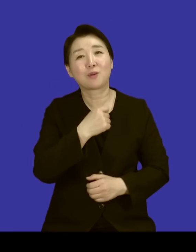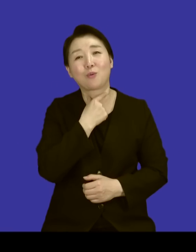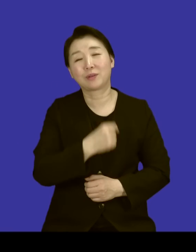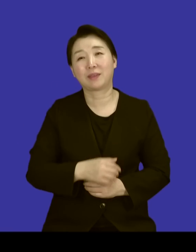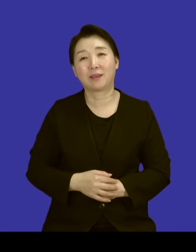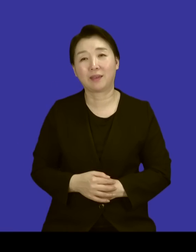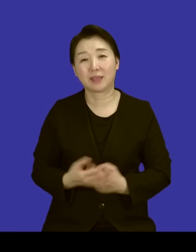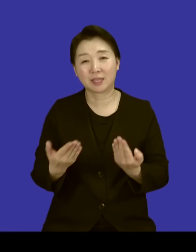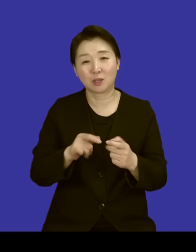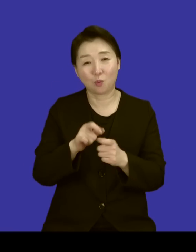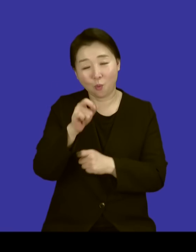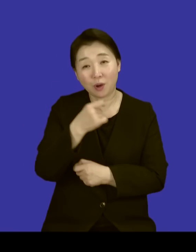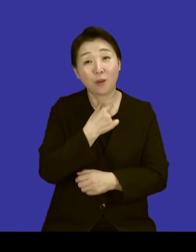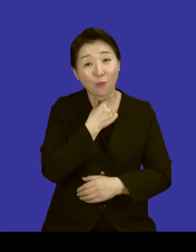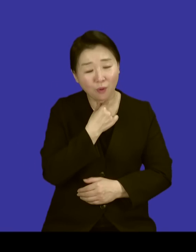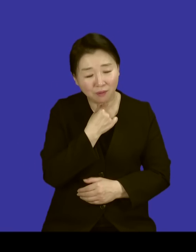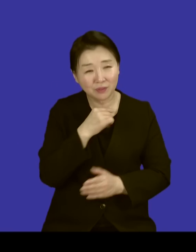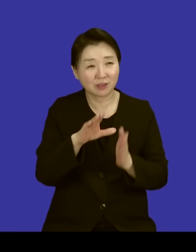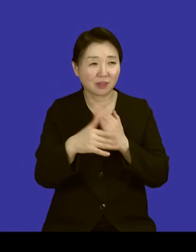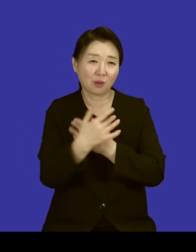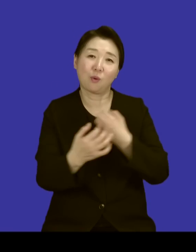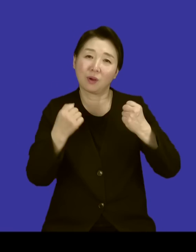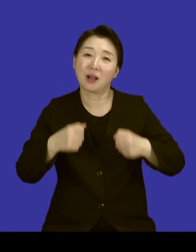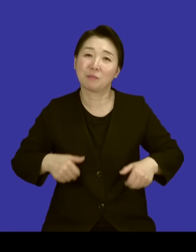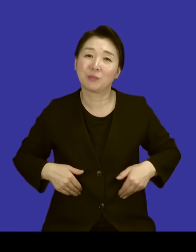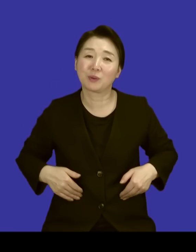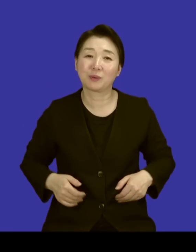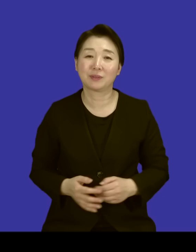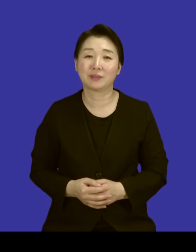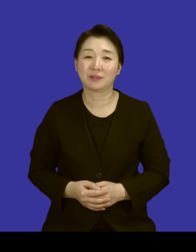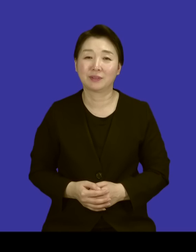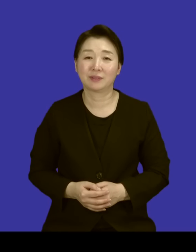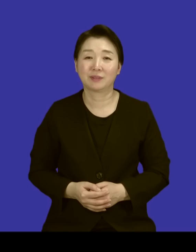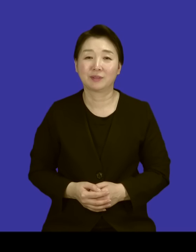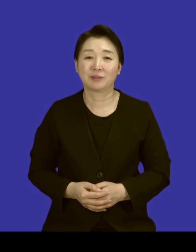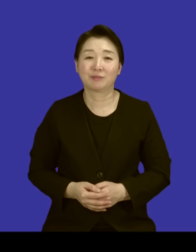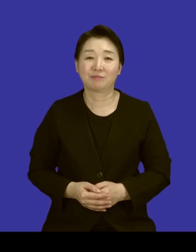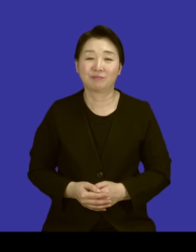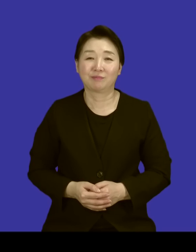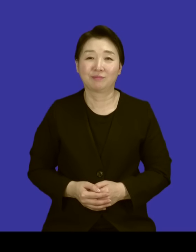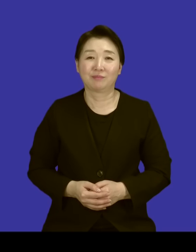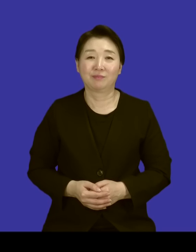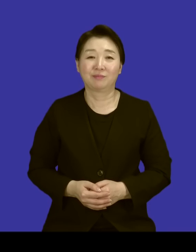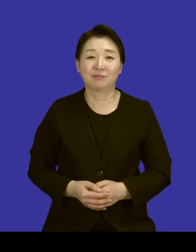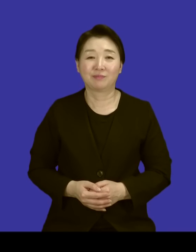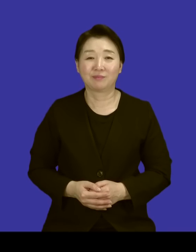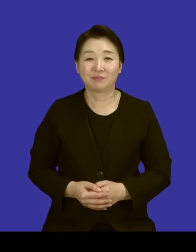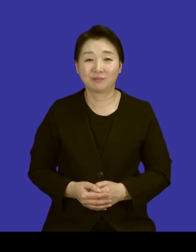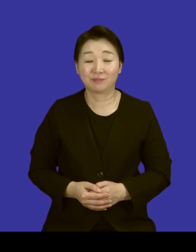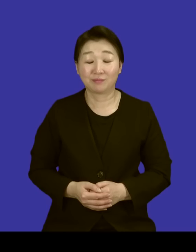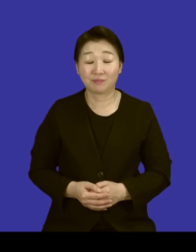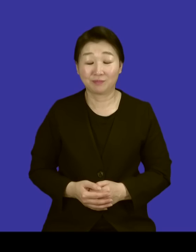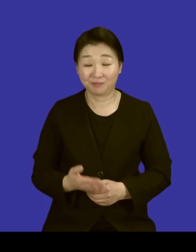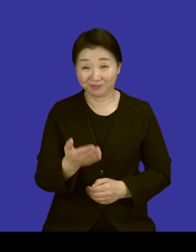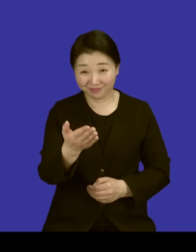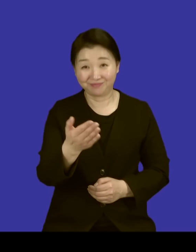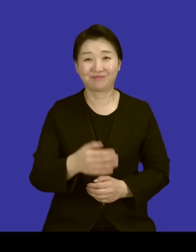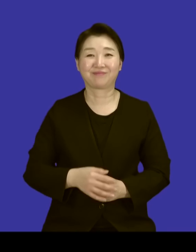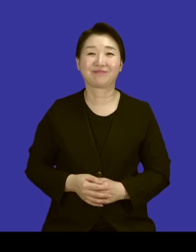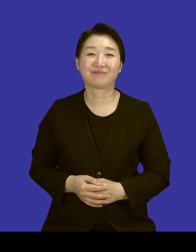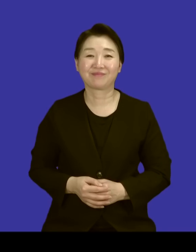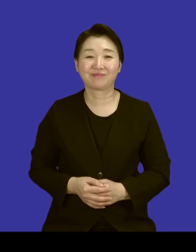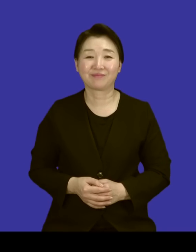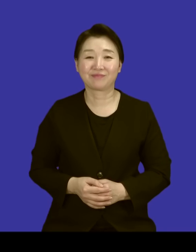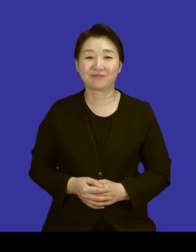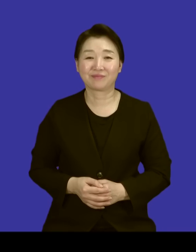이 일 맞아요. 정말 오래 하시려면 네. 건강하셔야 하니까 네, 건강도 챙기셨으면 좋겠다는 마음이 들었습니다. 네, 박영 목사님 어떻게 들으셨어요?